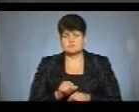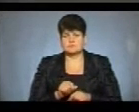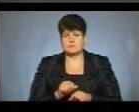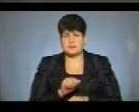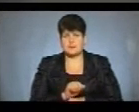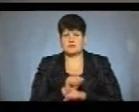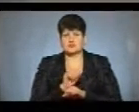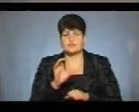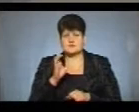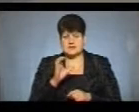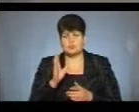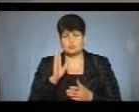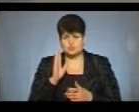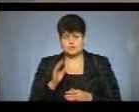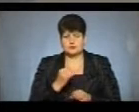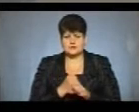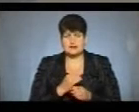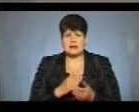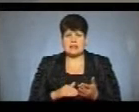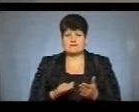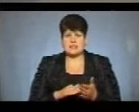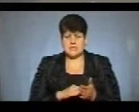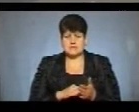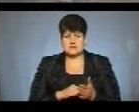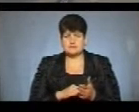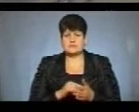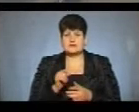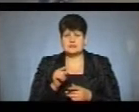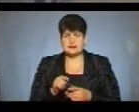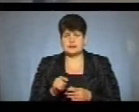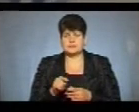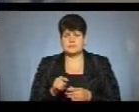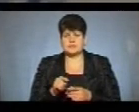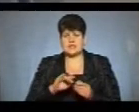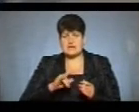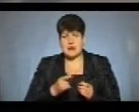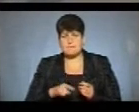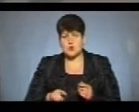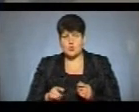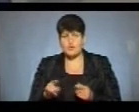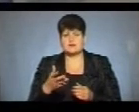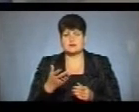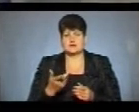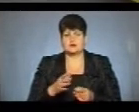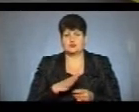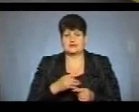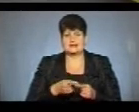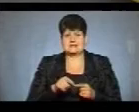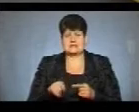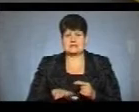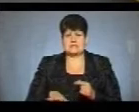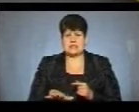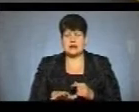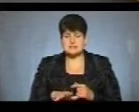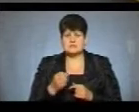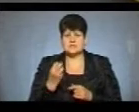підрядна організація приступить до ліквідації тих напливів і тої ямковості відбулося на цій ділянці. О